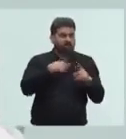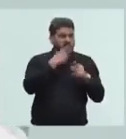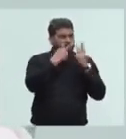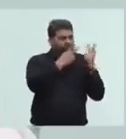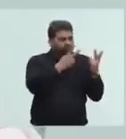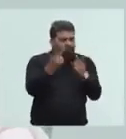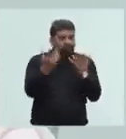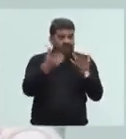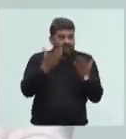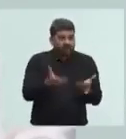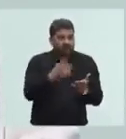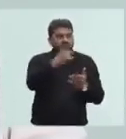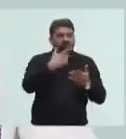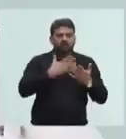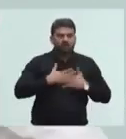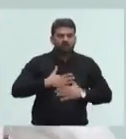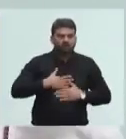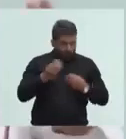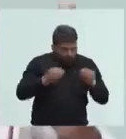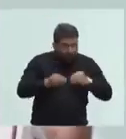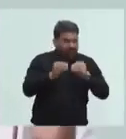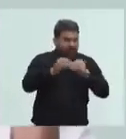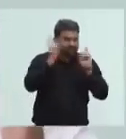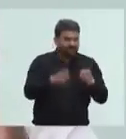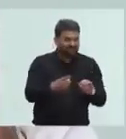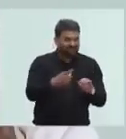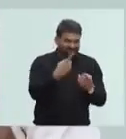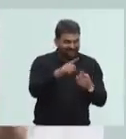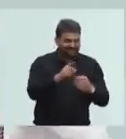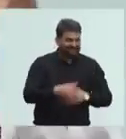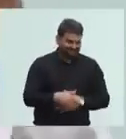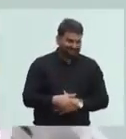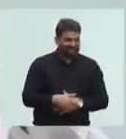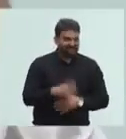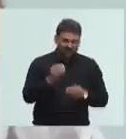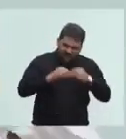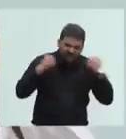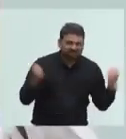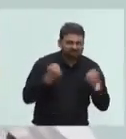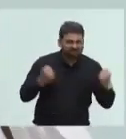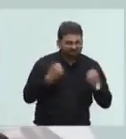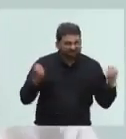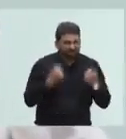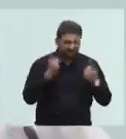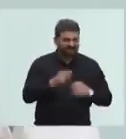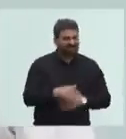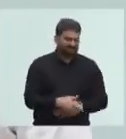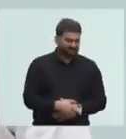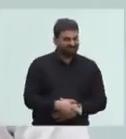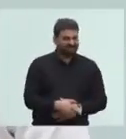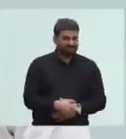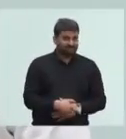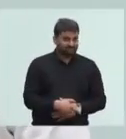और मैं देख रहा हूं कि आप अभी भी संतुष्ट नहीं है, कुछ ना कुछ करने का जज्बा